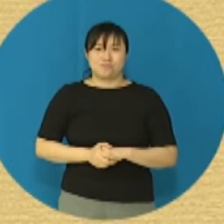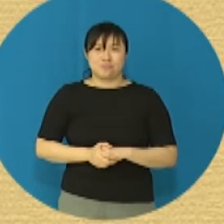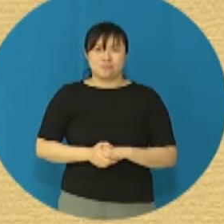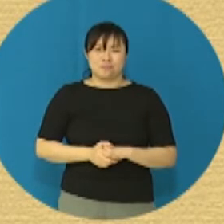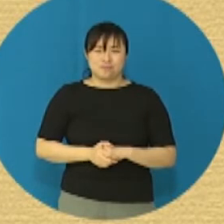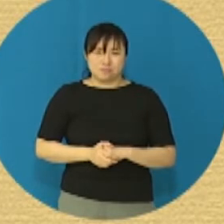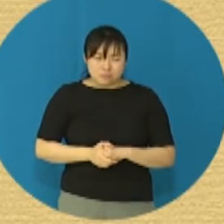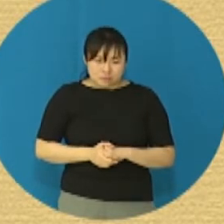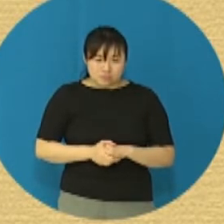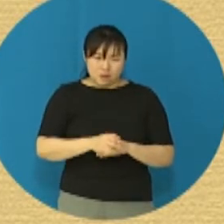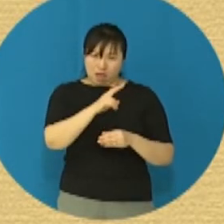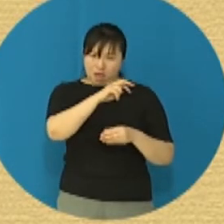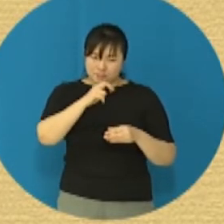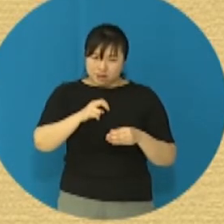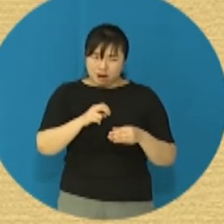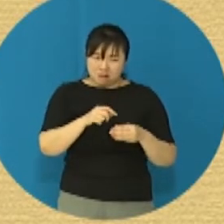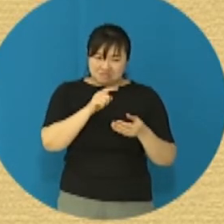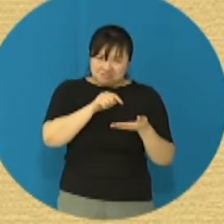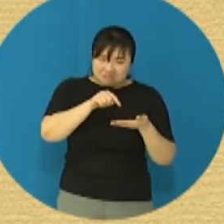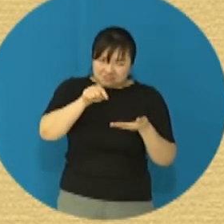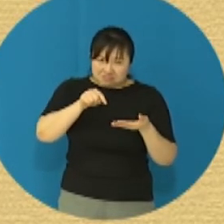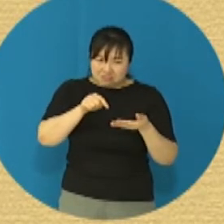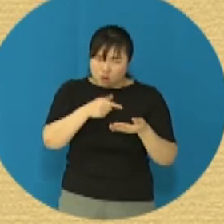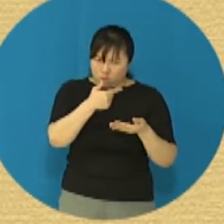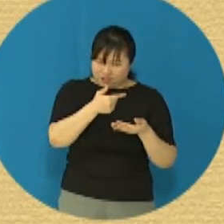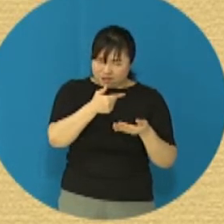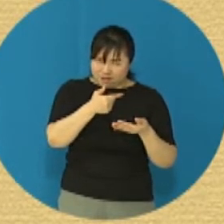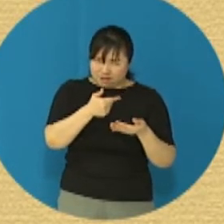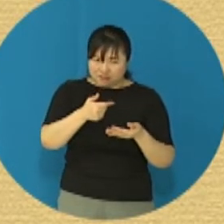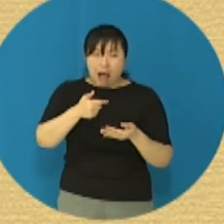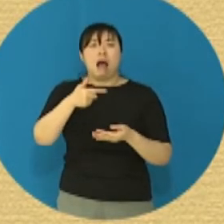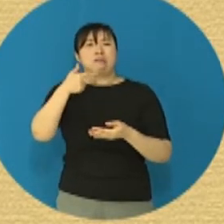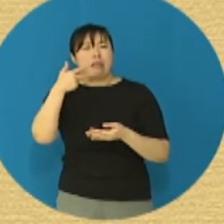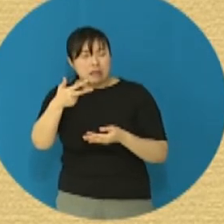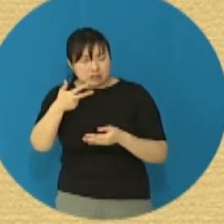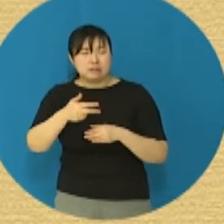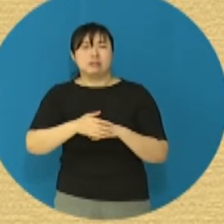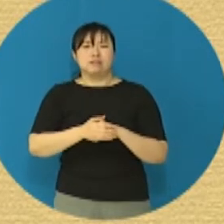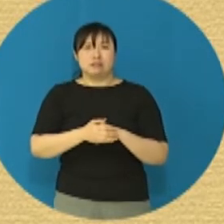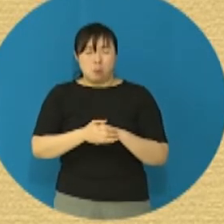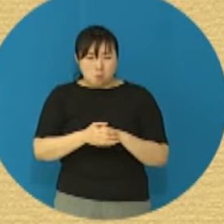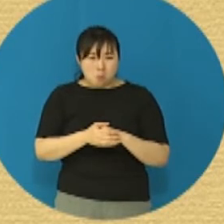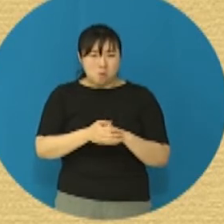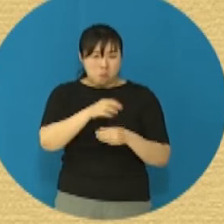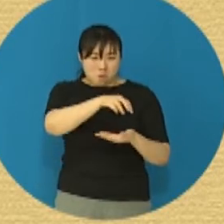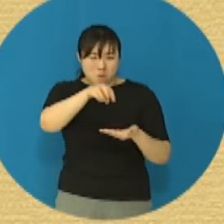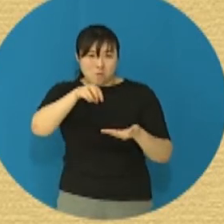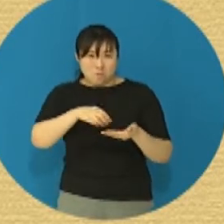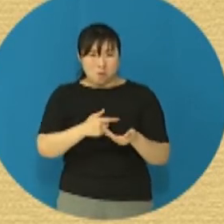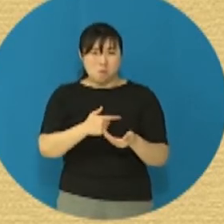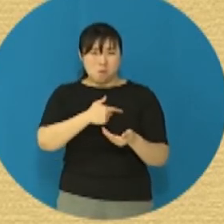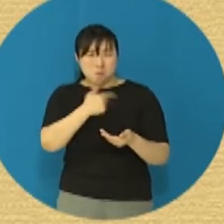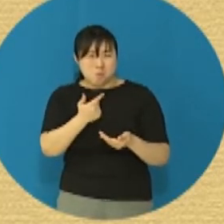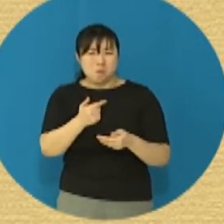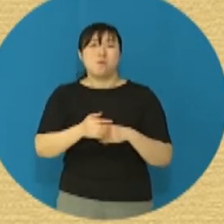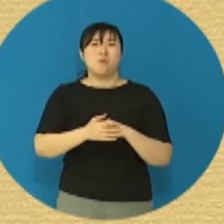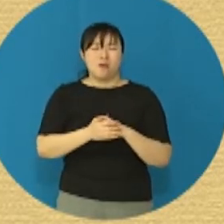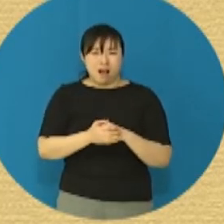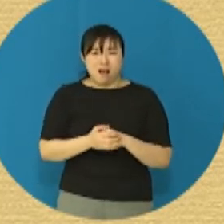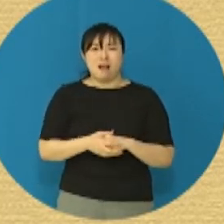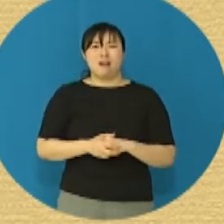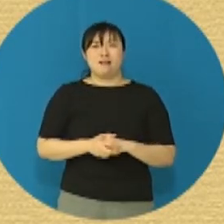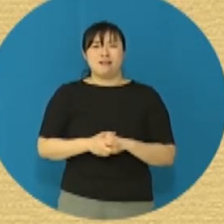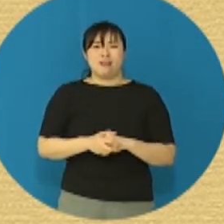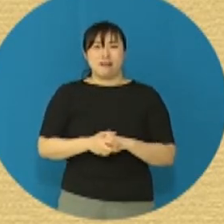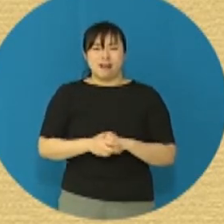がこう1、2、3、4、5、6匹 7匹、はい、 たくさん乗ってますね。でもすごく